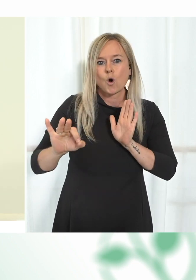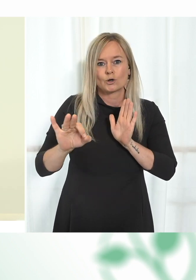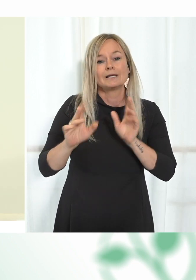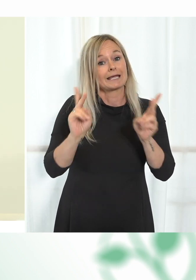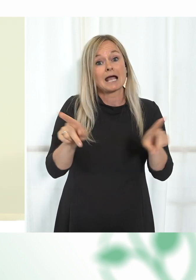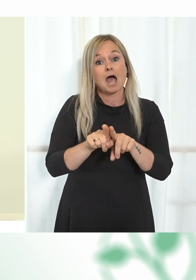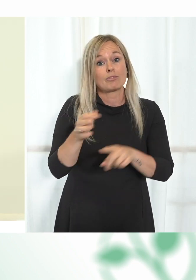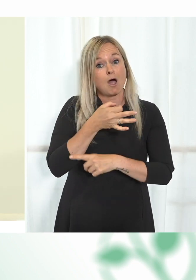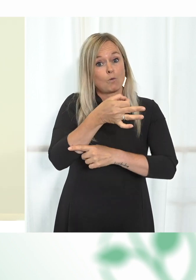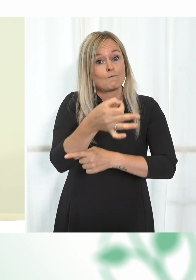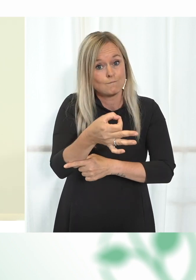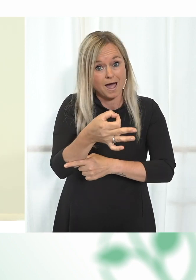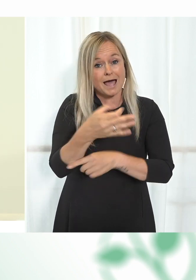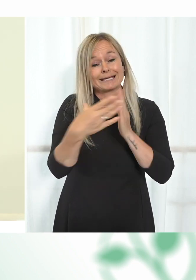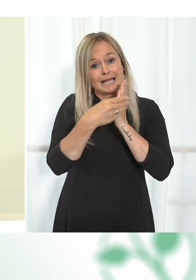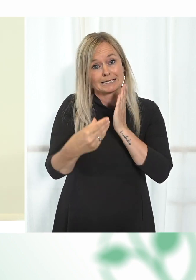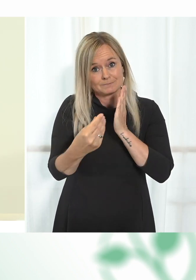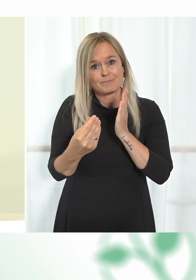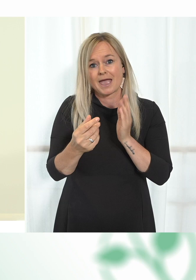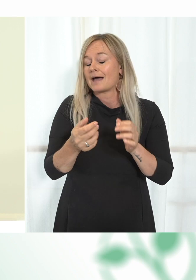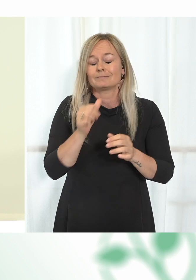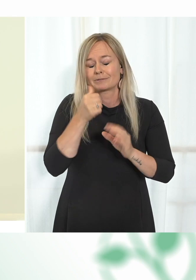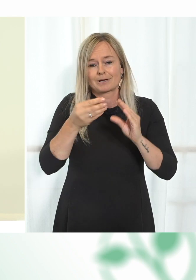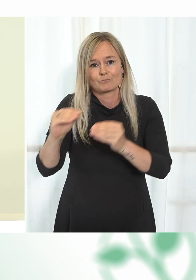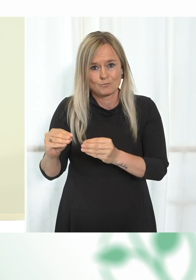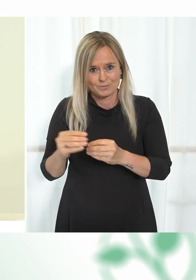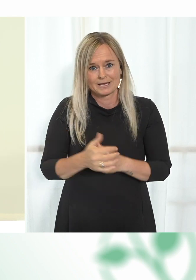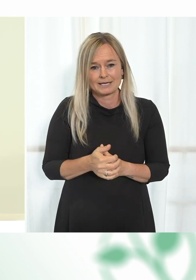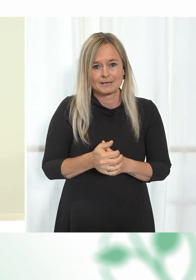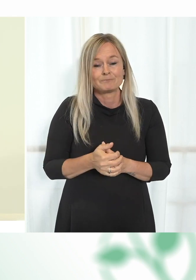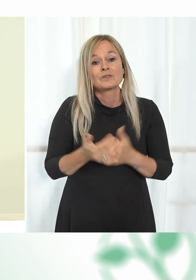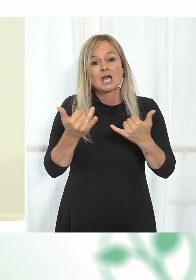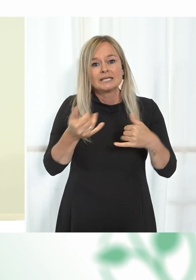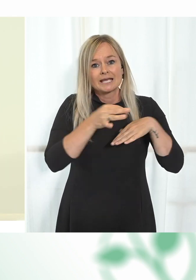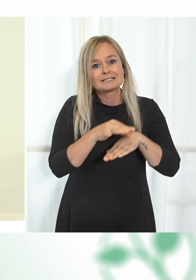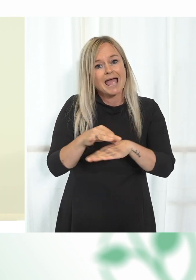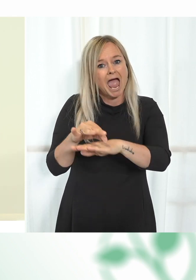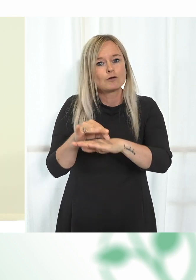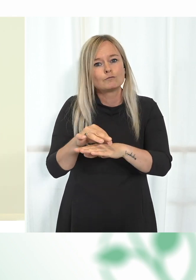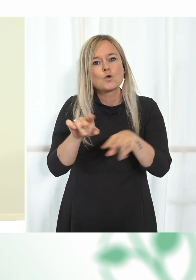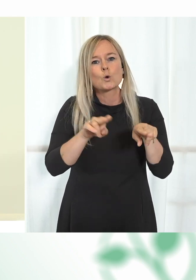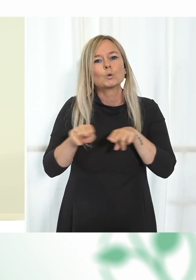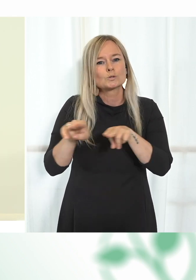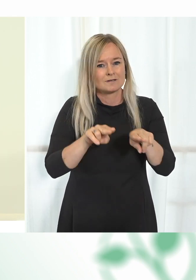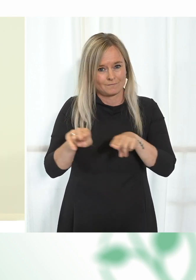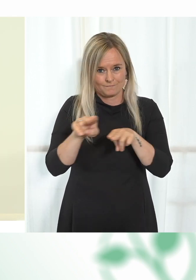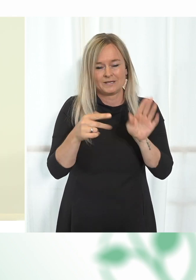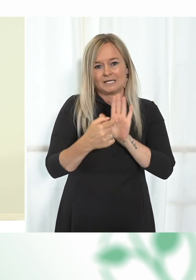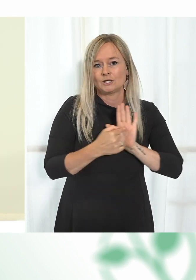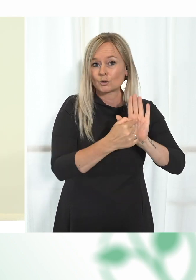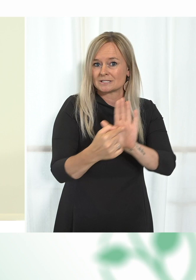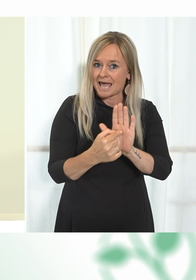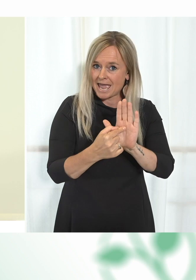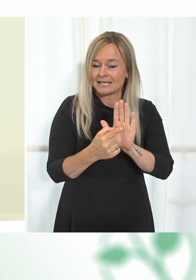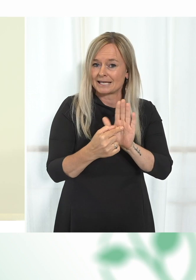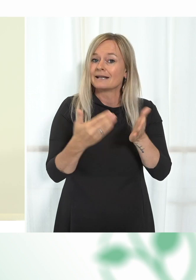unsere Expertinnen und Experten. Wir freuen uns auf jeden Fall. Aber beginnen wollen wir mit einem Einführungsvideo, das auch die Aktivitäten der ESSA Foundation